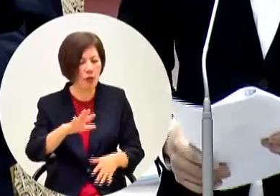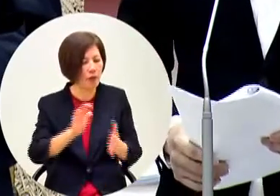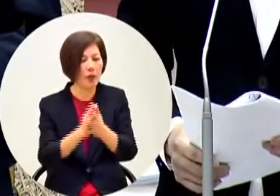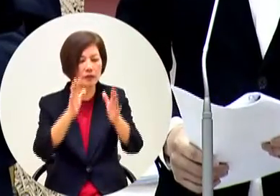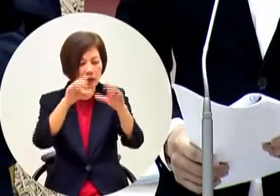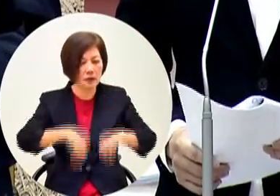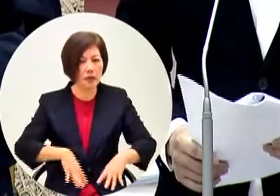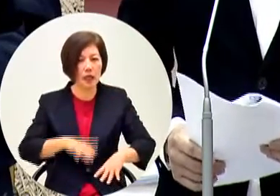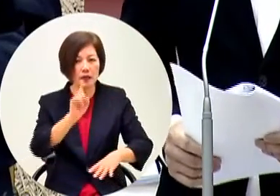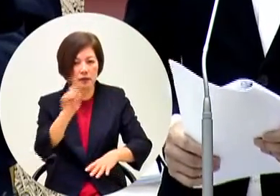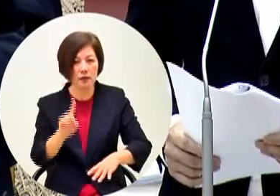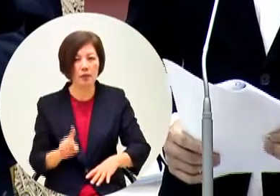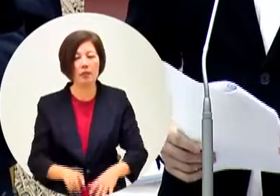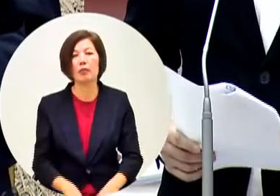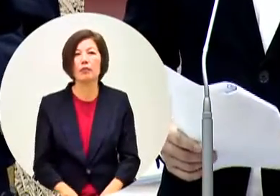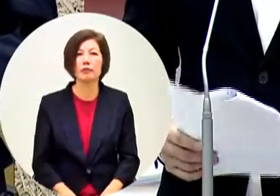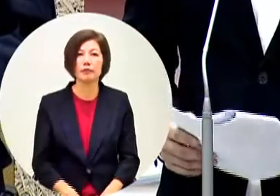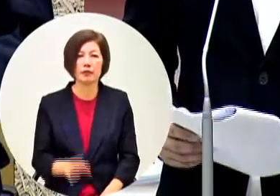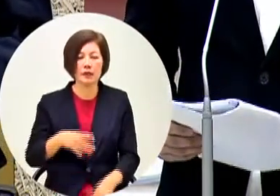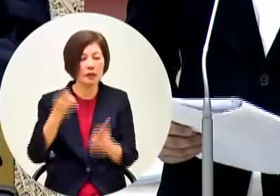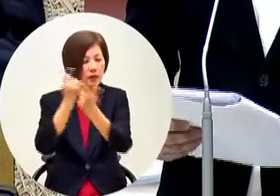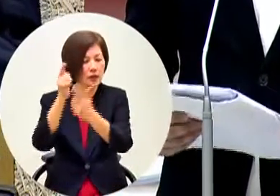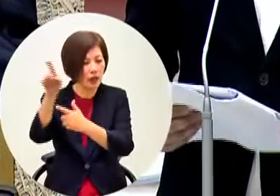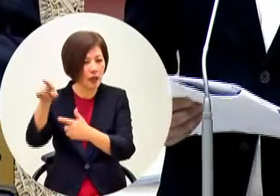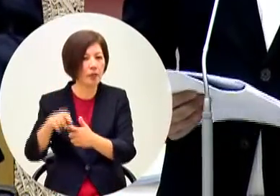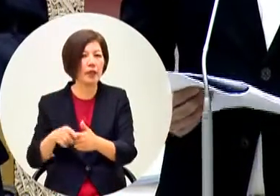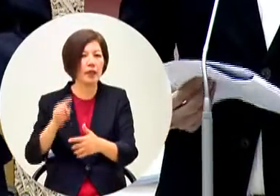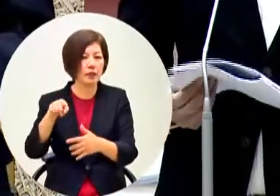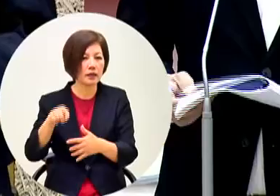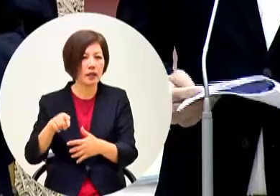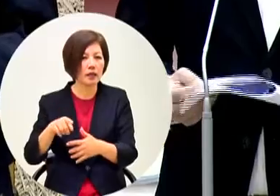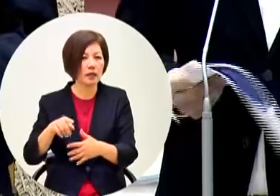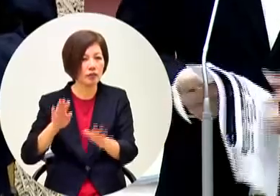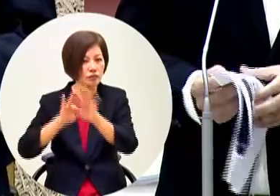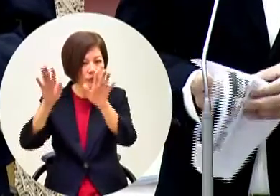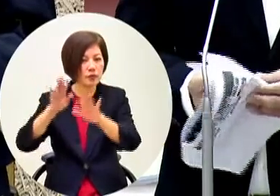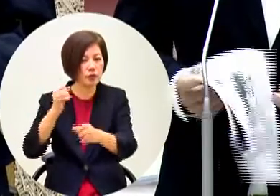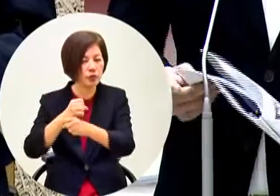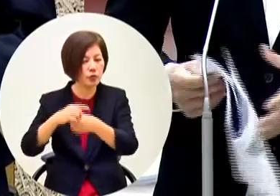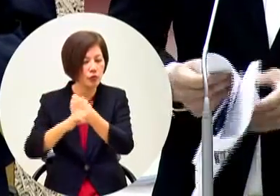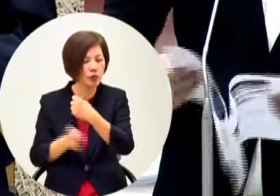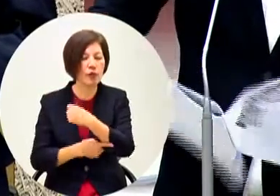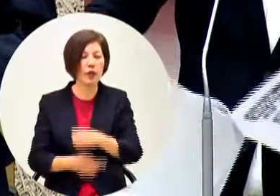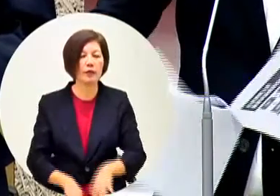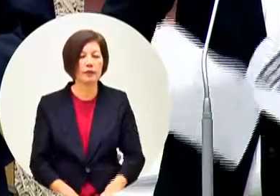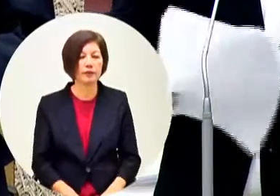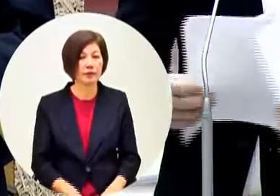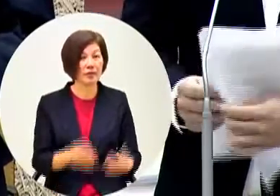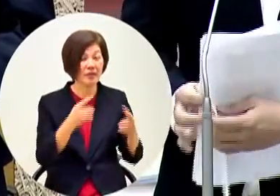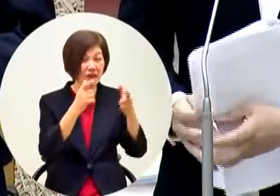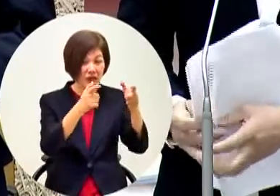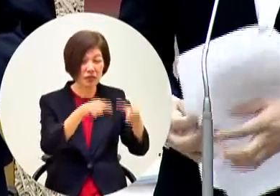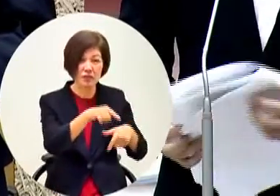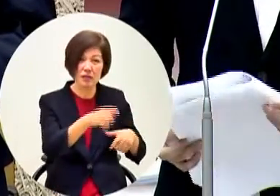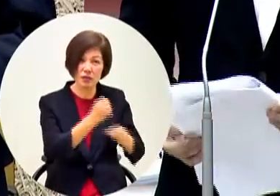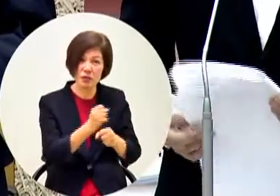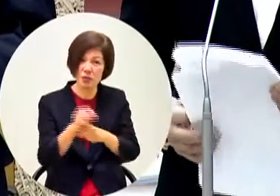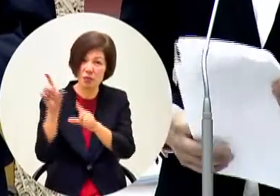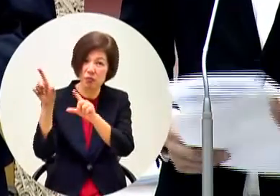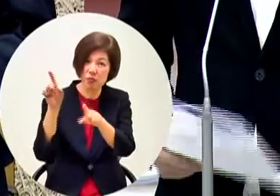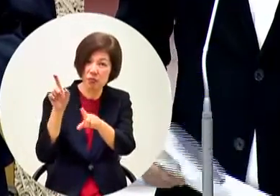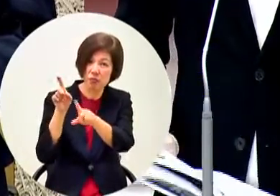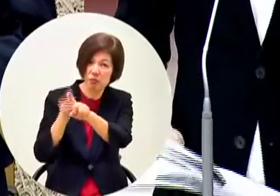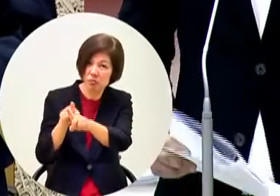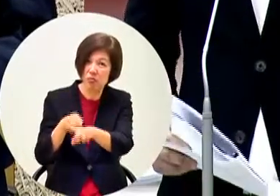府即将上路的比较先进的做法。那我们高雄呢，到底可不可以这样做？所以我具体的要求，看下一